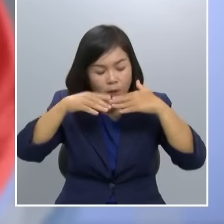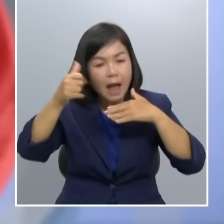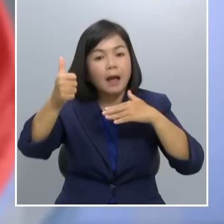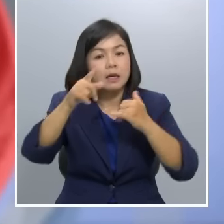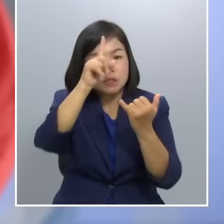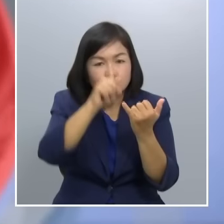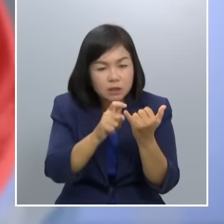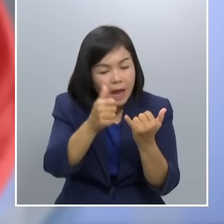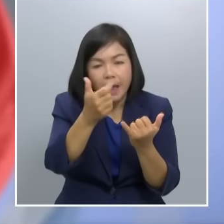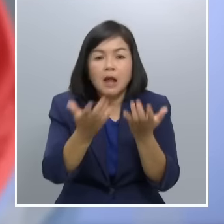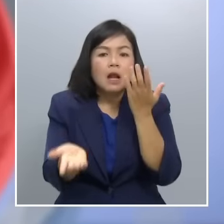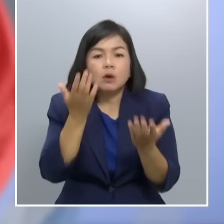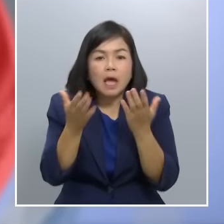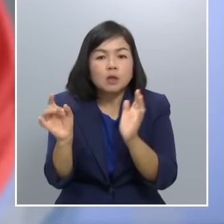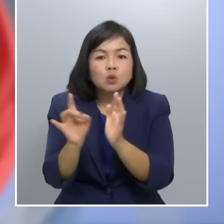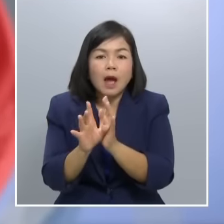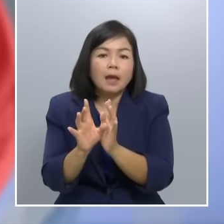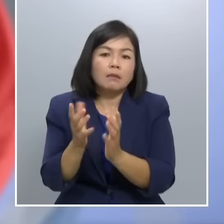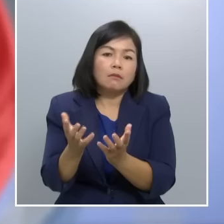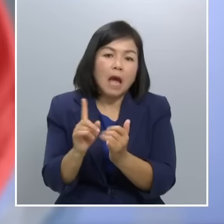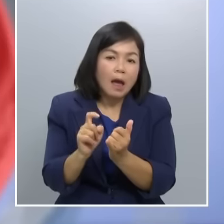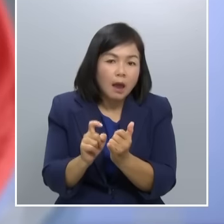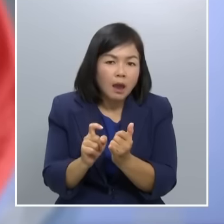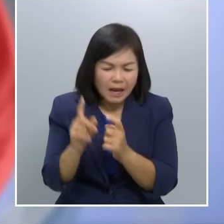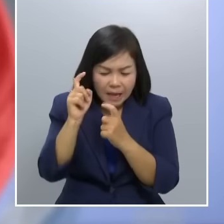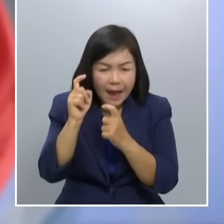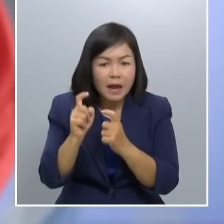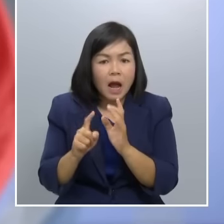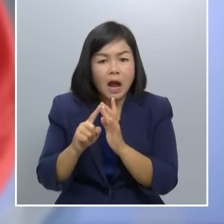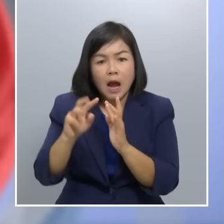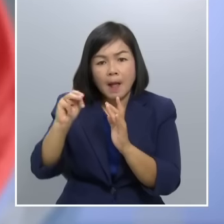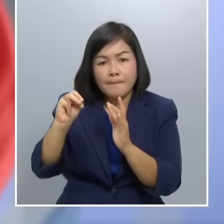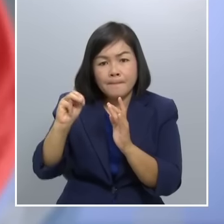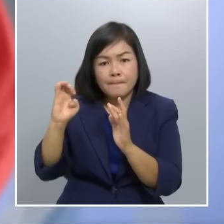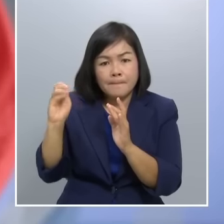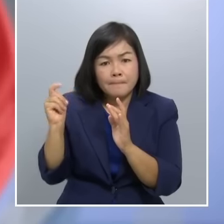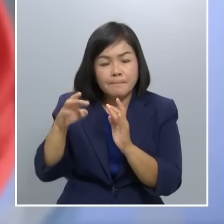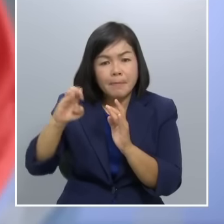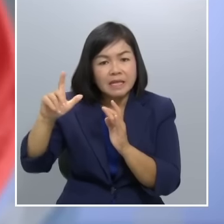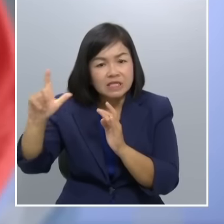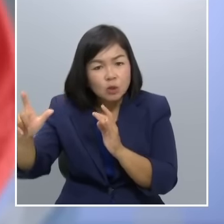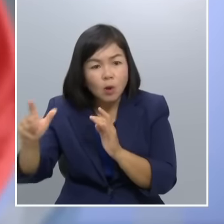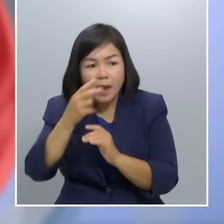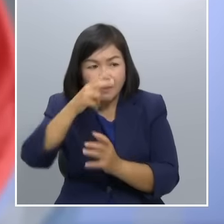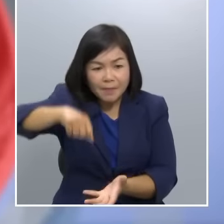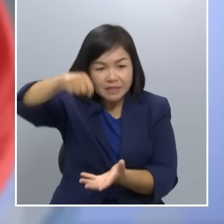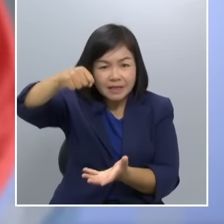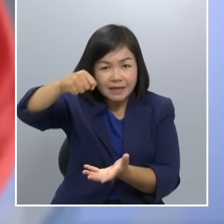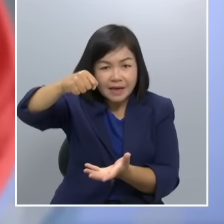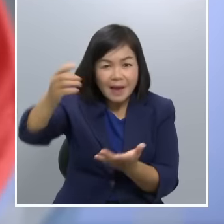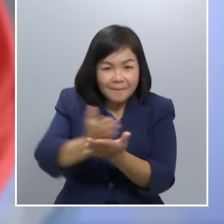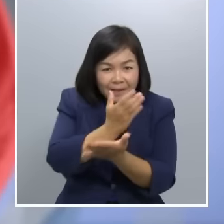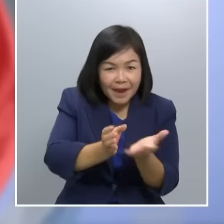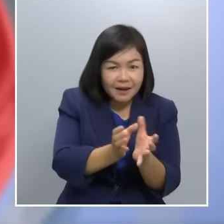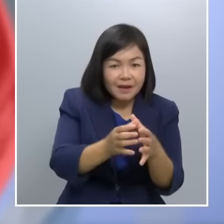มันมีหลากหลายเลยครับแล้วก็บางคนสุดท้ายเนี่ยเสียชีวิตอือันตรายมากนะฮะอันนี้ต้องระวังเลยแล้วยาดองเนี่ยเวลาเป็นการอนอย่างงี้ใช่มั้ยฮะเคจะมาใส่เป็นขวด